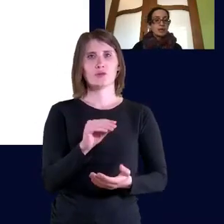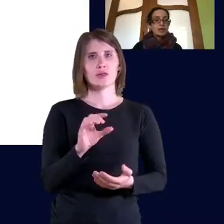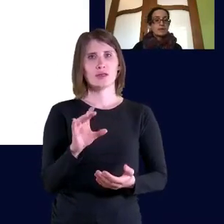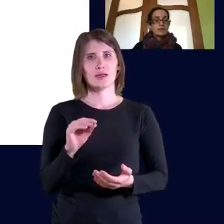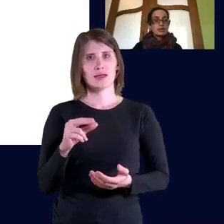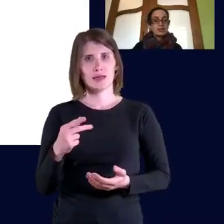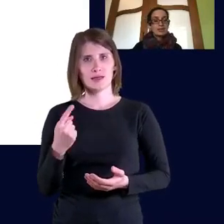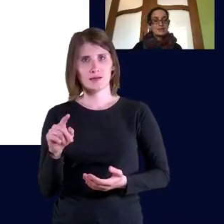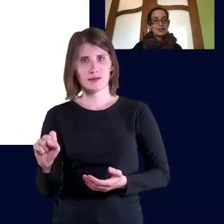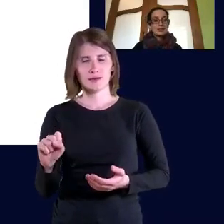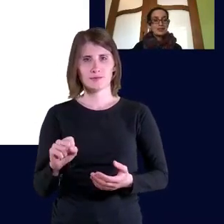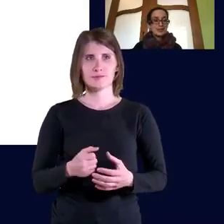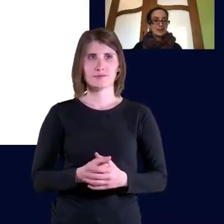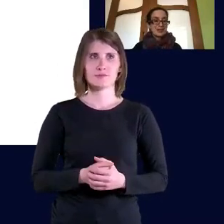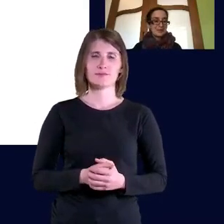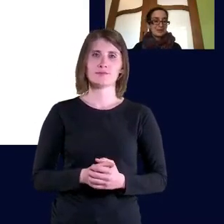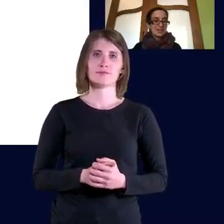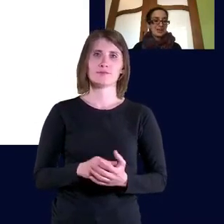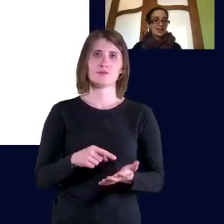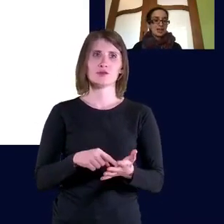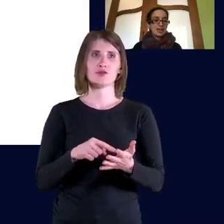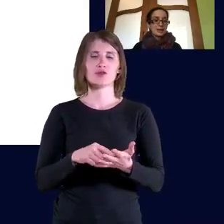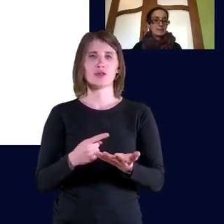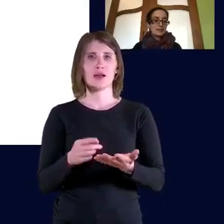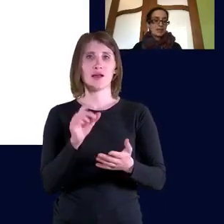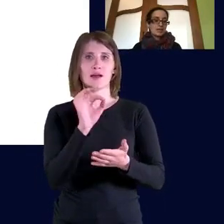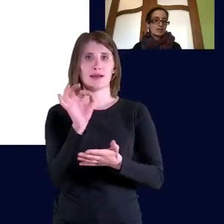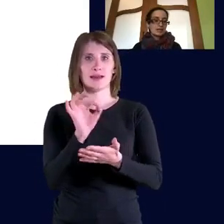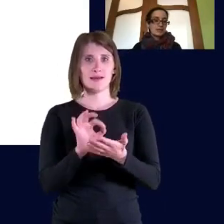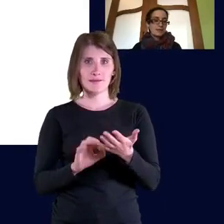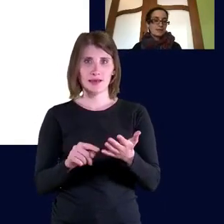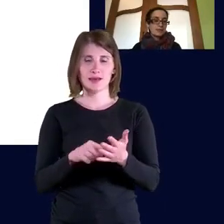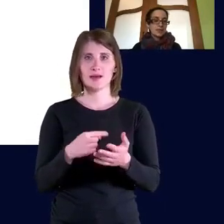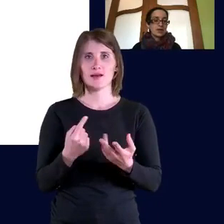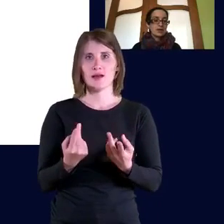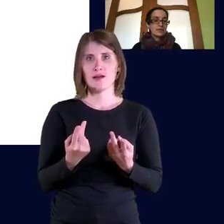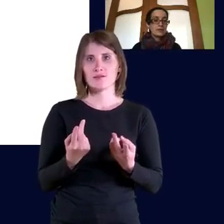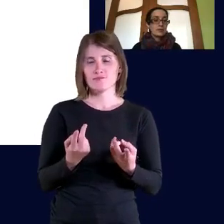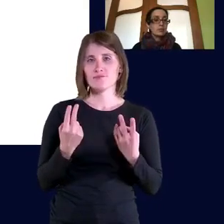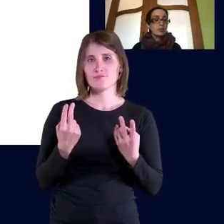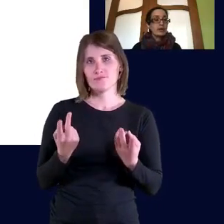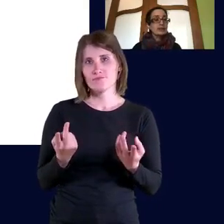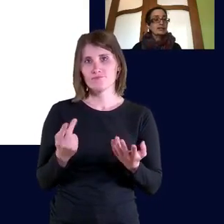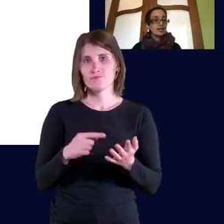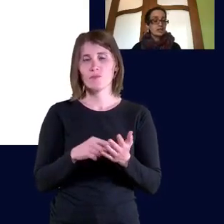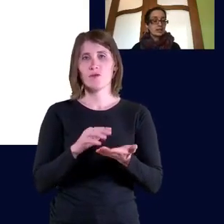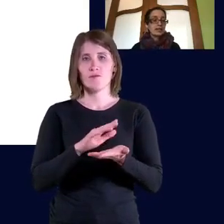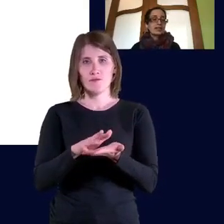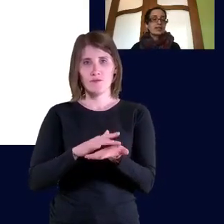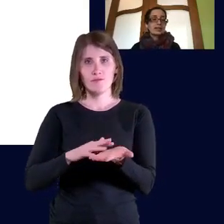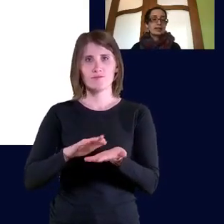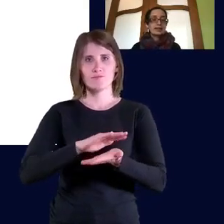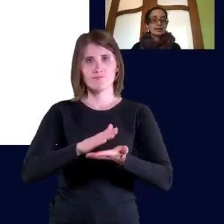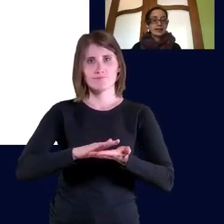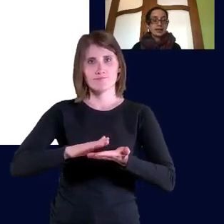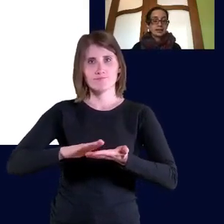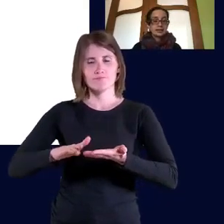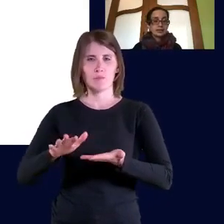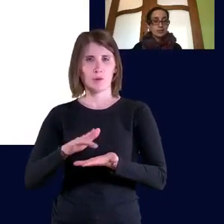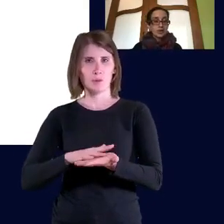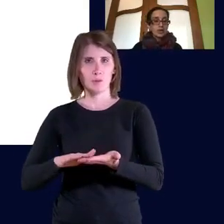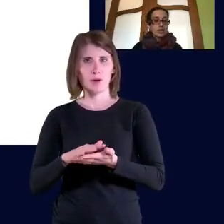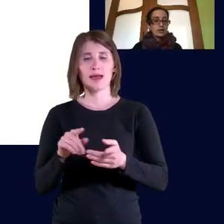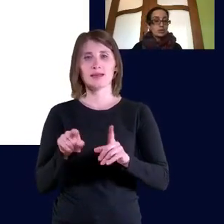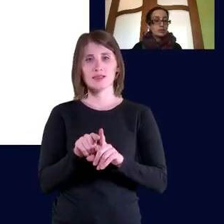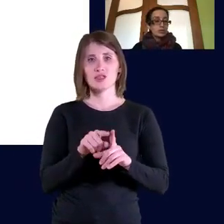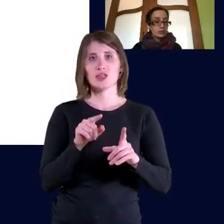wymaga więc nie tylko sama grafika jest w formie wypukłej ale także te